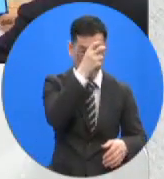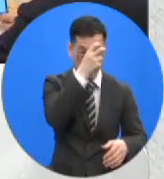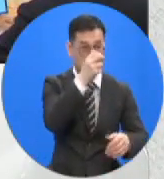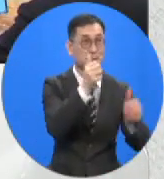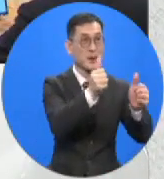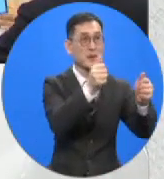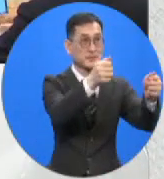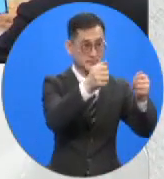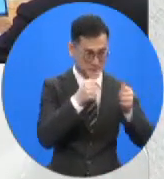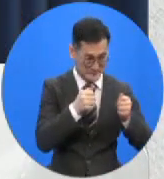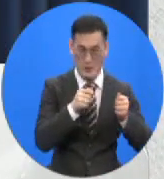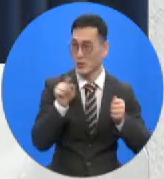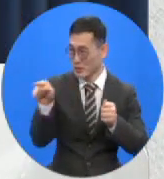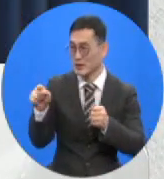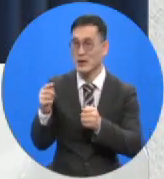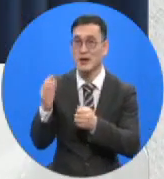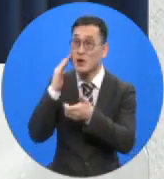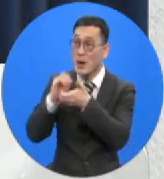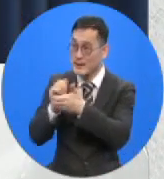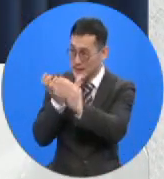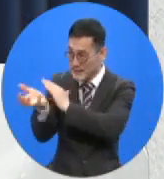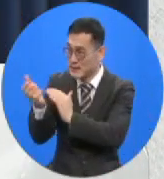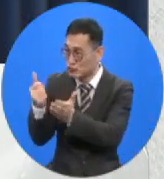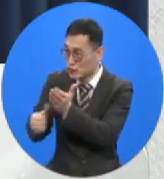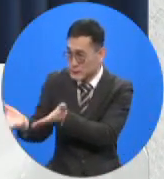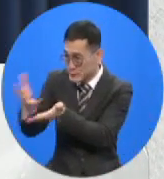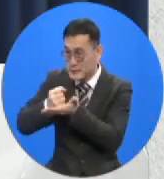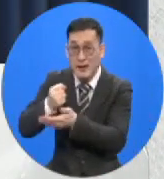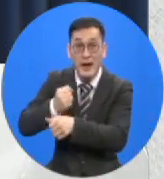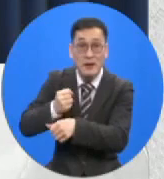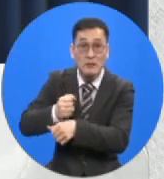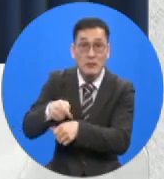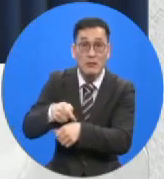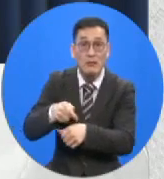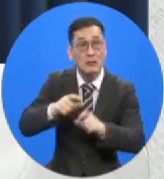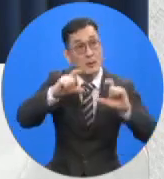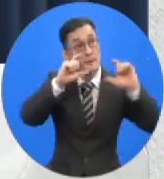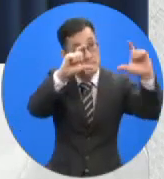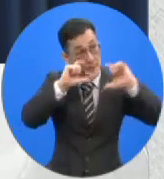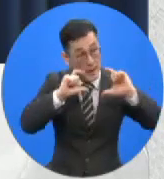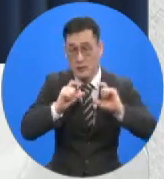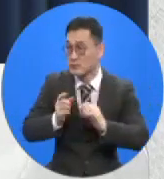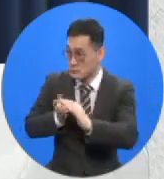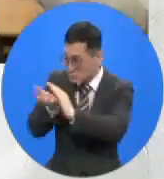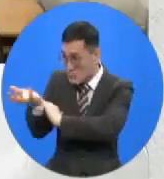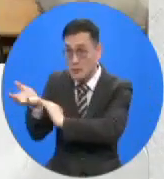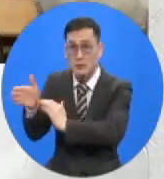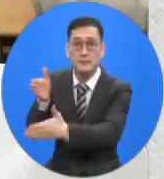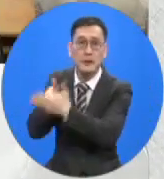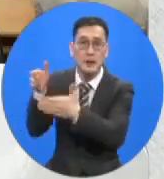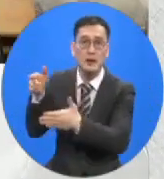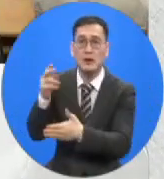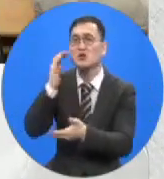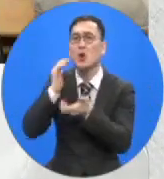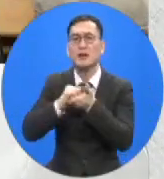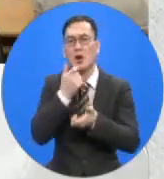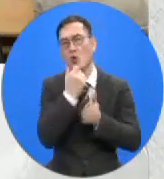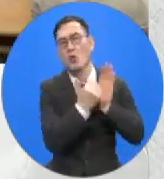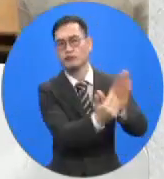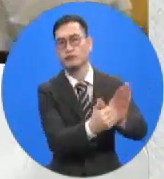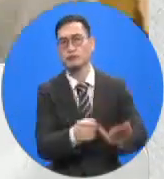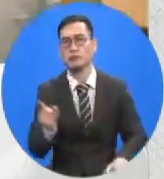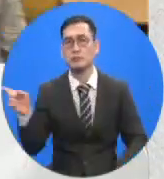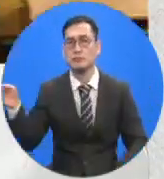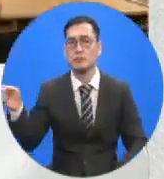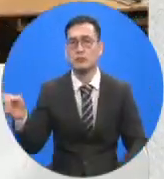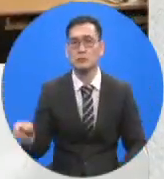법원의 판단조차도 거부를 했어요. 그리고 또 하나는 지금 이제 그 임종석 전 비서실장이 SNS에 올린